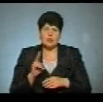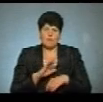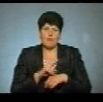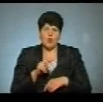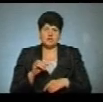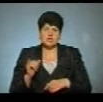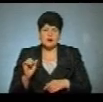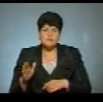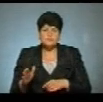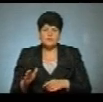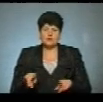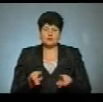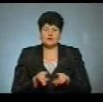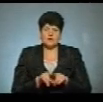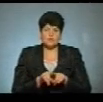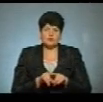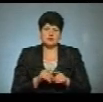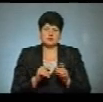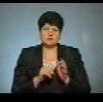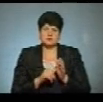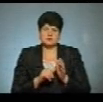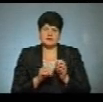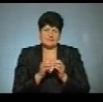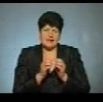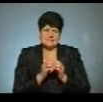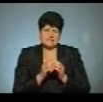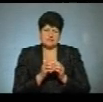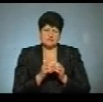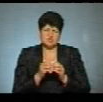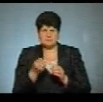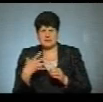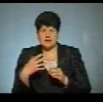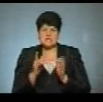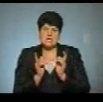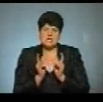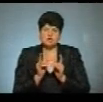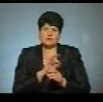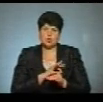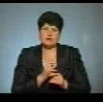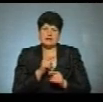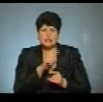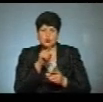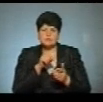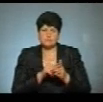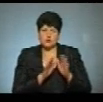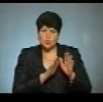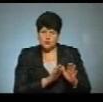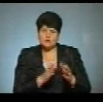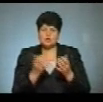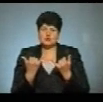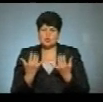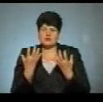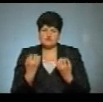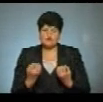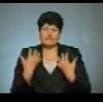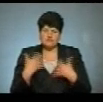коронавірусу, а на взагалі на 60 ліжок, тобто там 10 ліжок чи 15 використовують для тих, хто з підозрою. Сьогодні вже є наказ